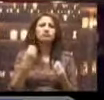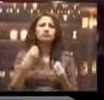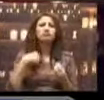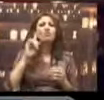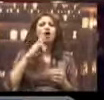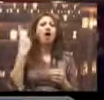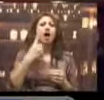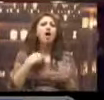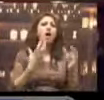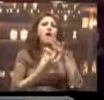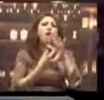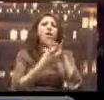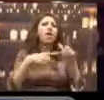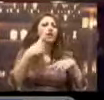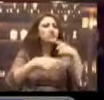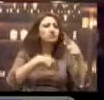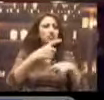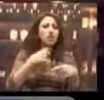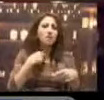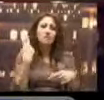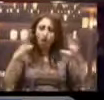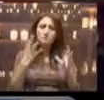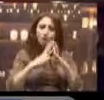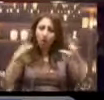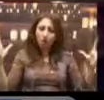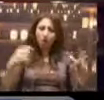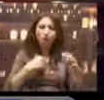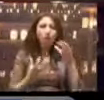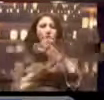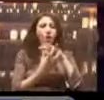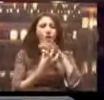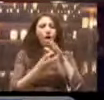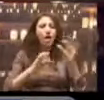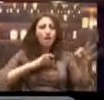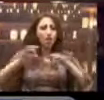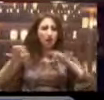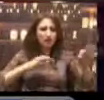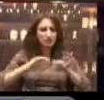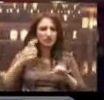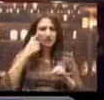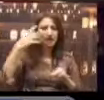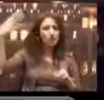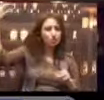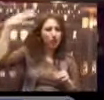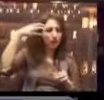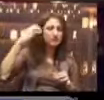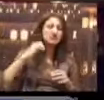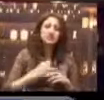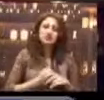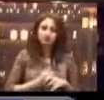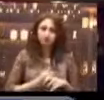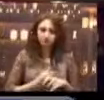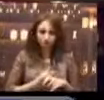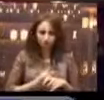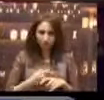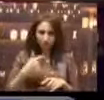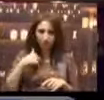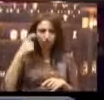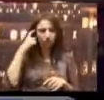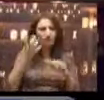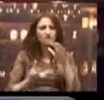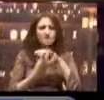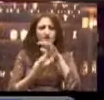بشكل روتيني جدا جدا، استغليت مجموعي ودخلت هندسه عين شمس. بعد وانا لسه في الجامعه